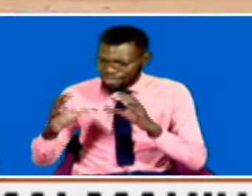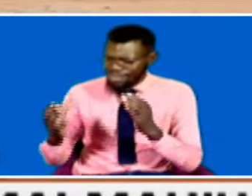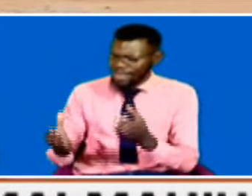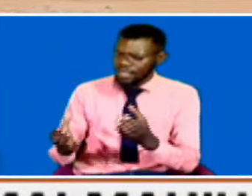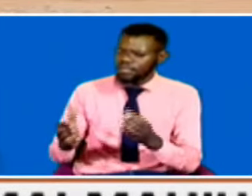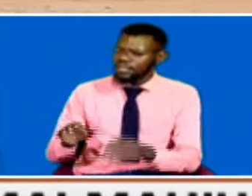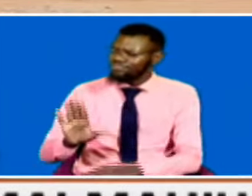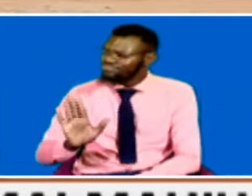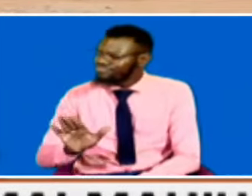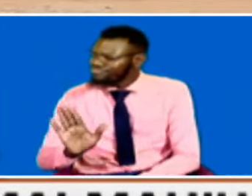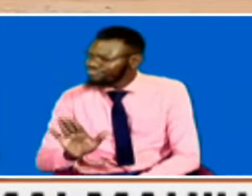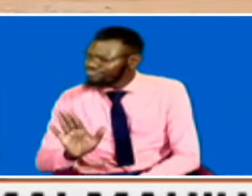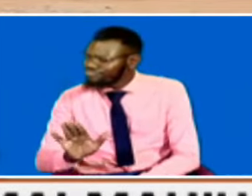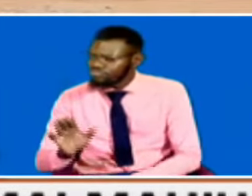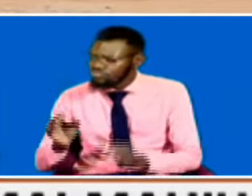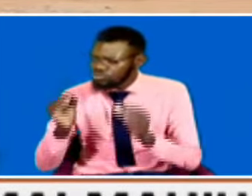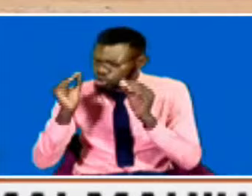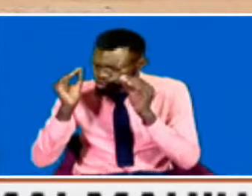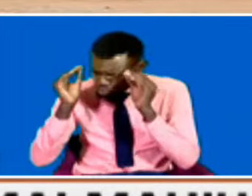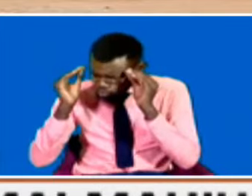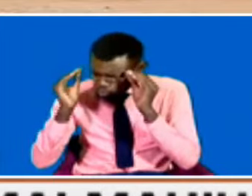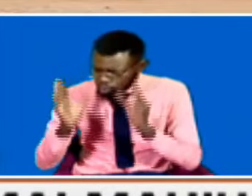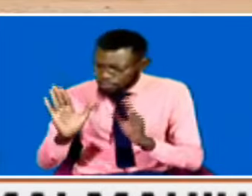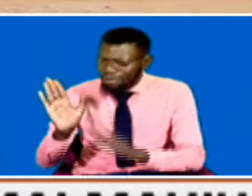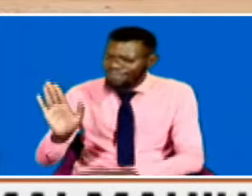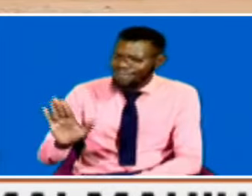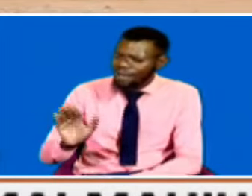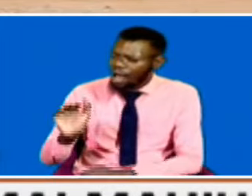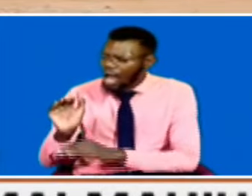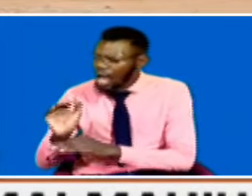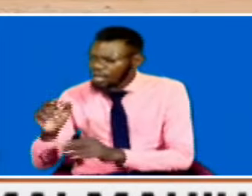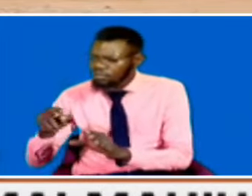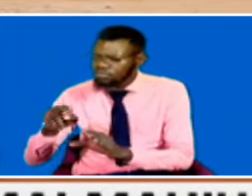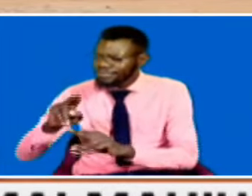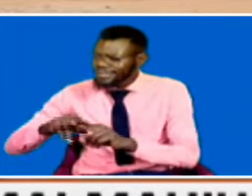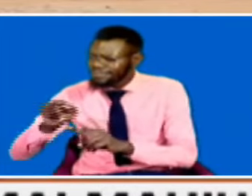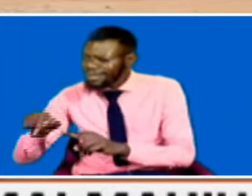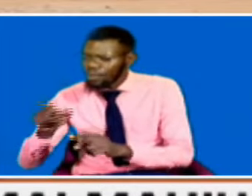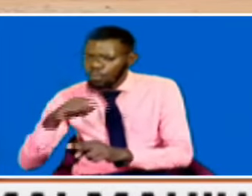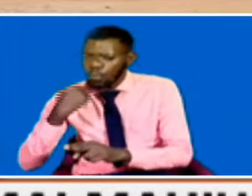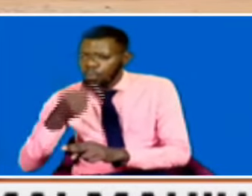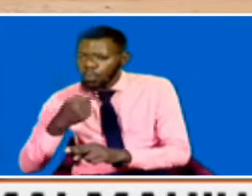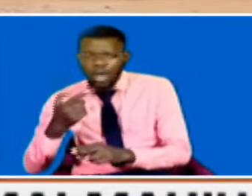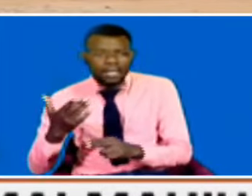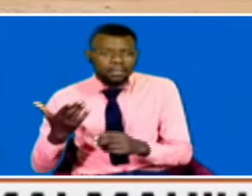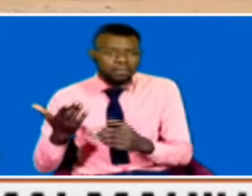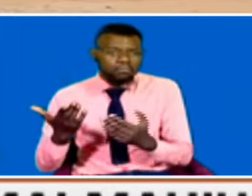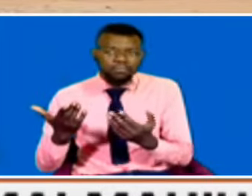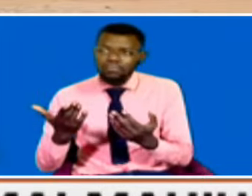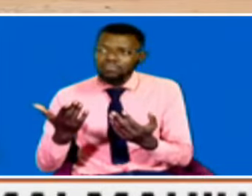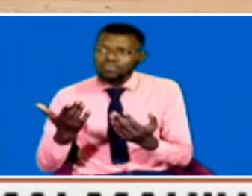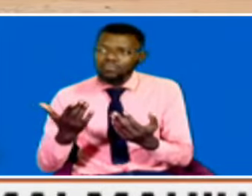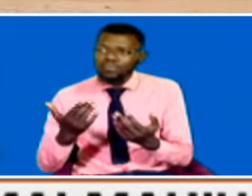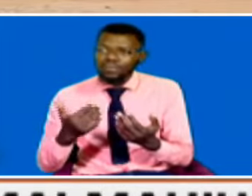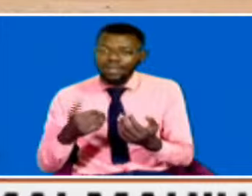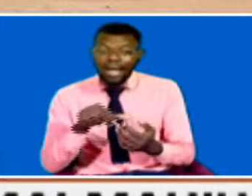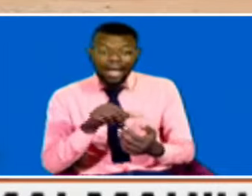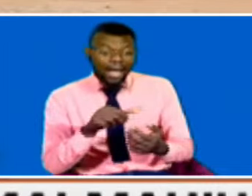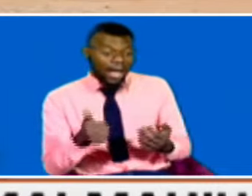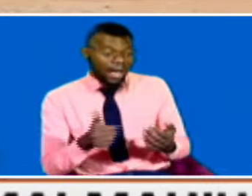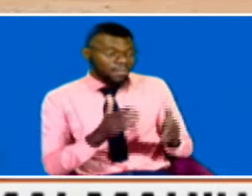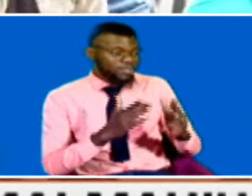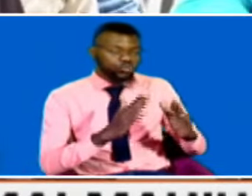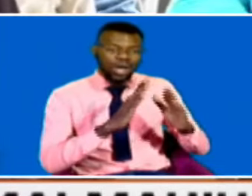unauliza mwanafunzi nani anakaa hapa, anasema ni fulani yule ambaye nyumba yao ilibebwa na wazazi